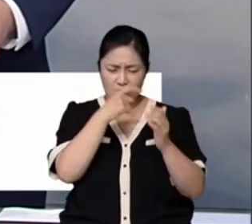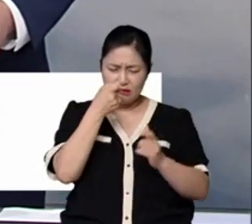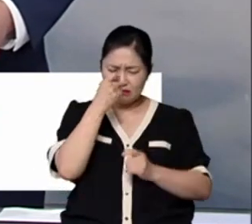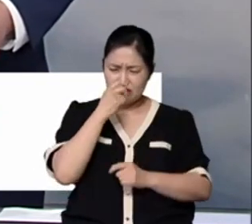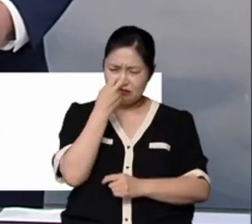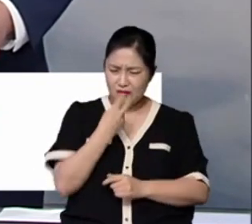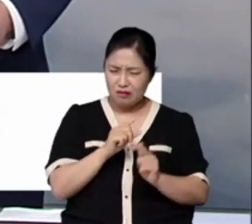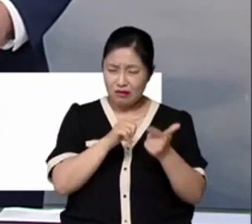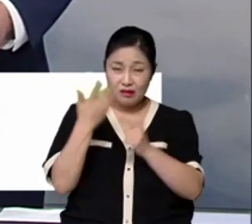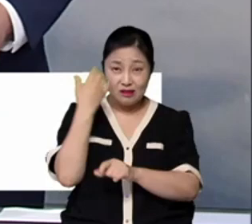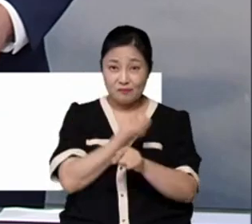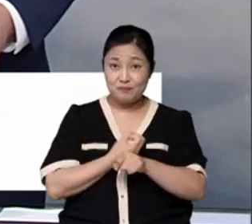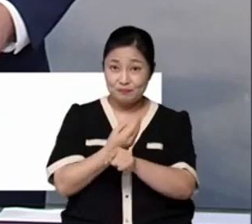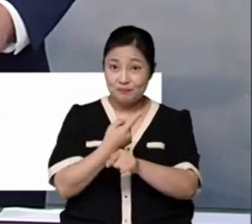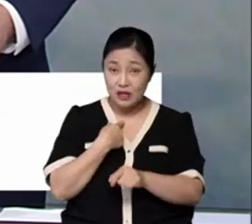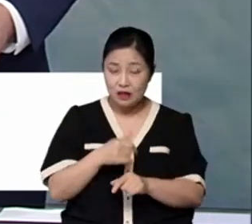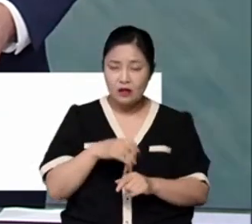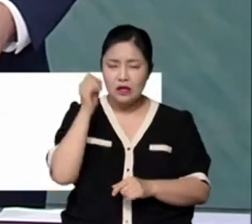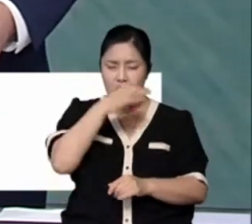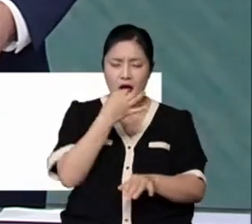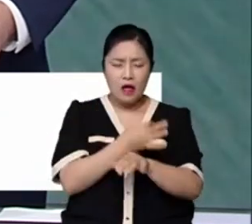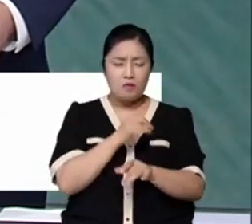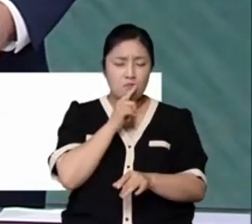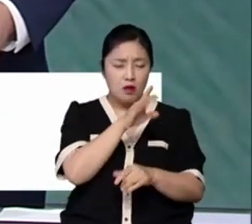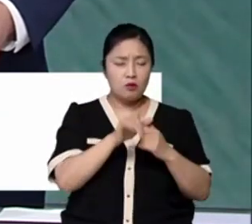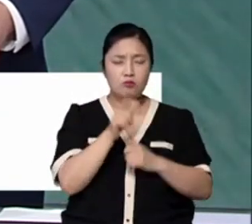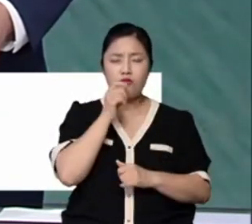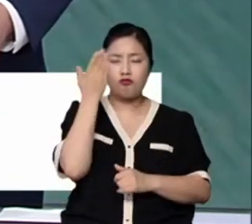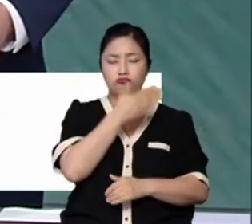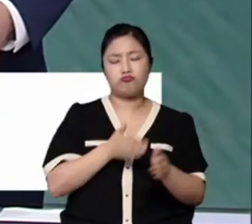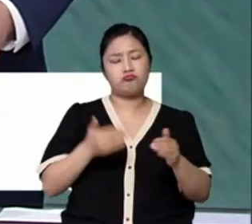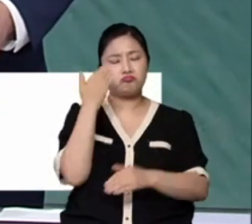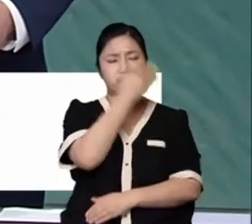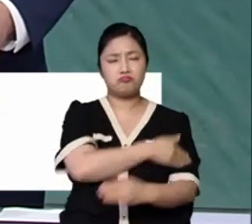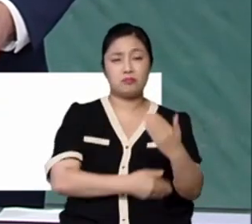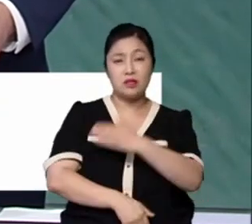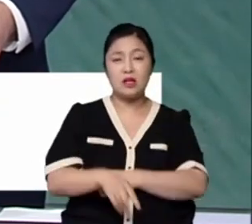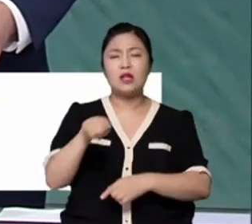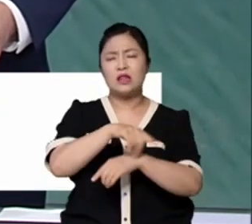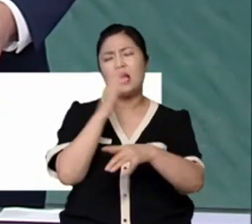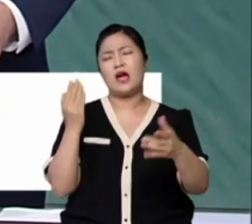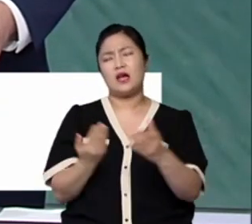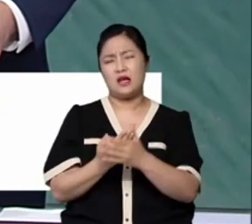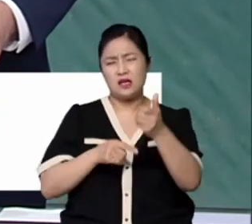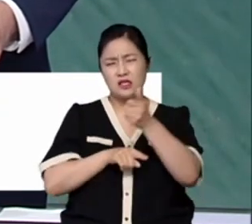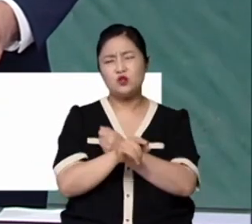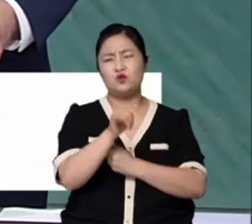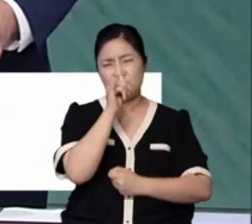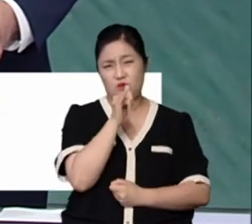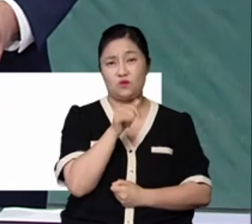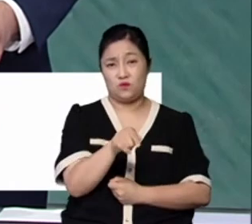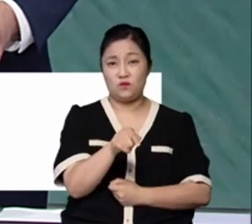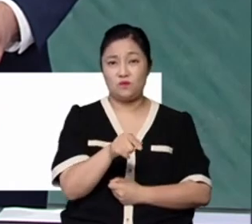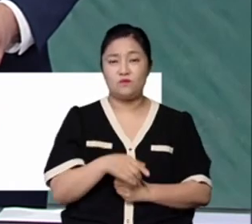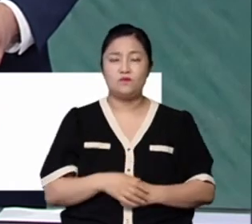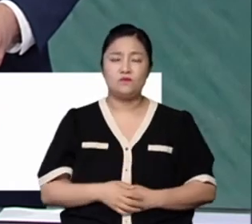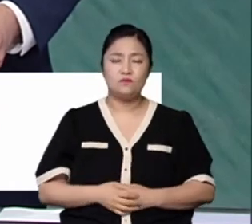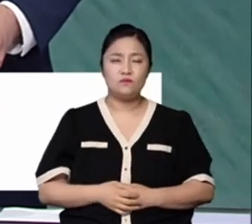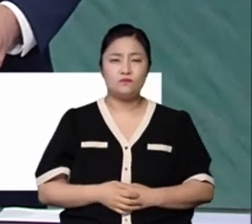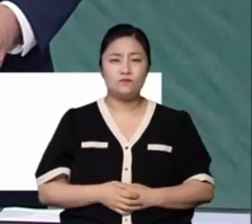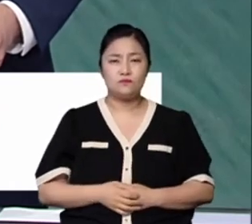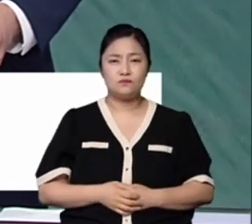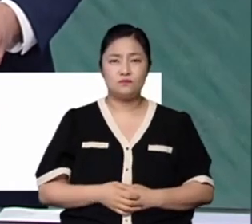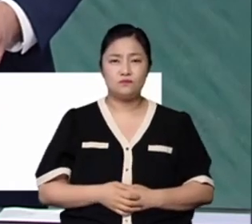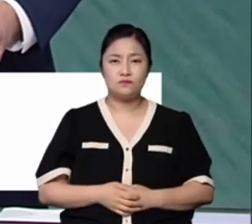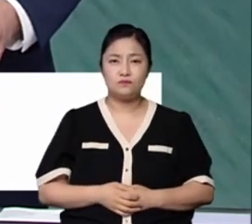소식 전해드렸는데요. 단속 민원에도 여수시는 뒷짐만 지고 있었는데 다 그럴 만한 이유가 있었습니다. 박승현 기자가